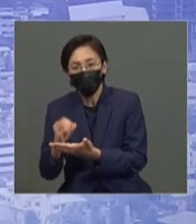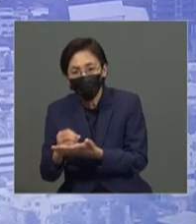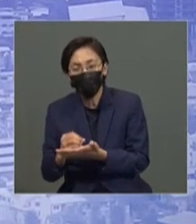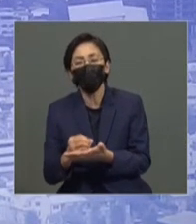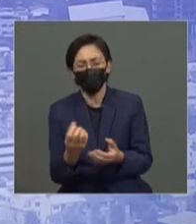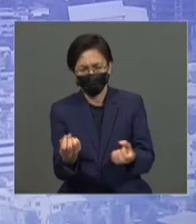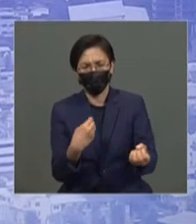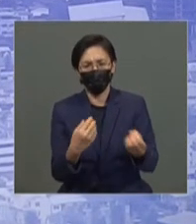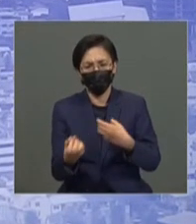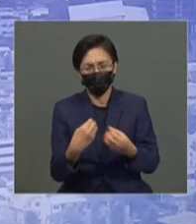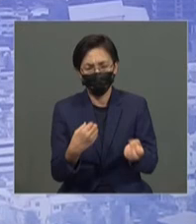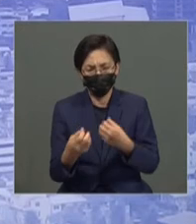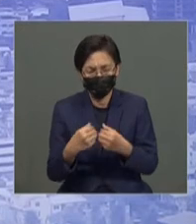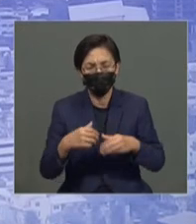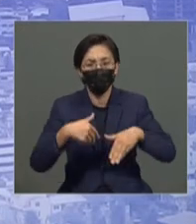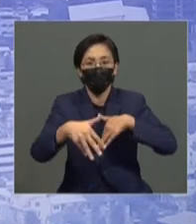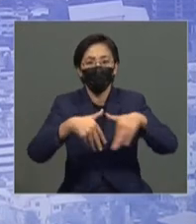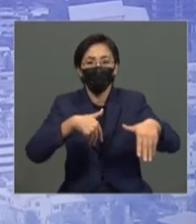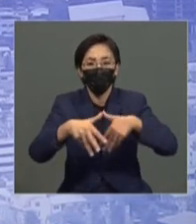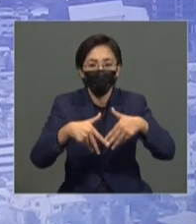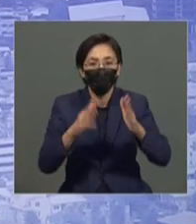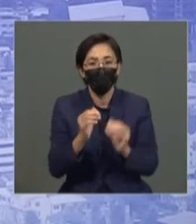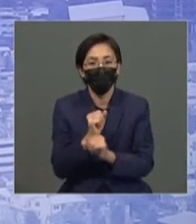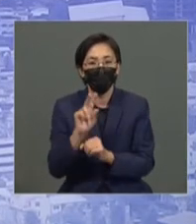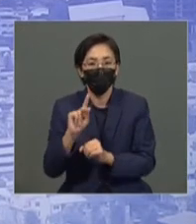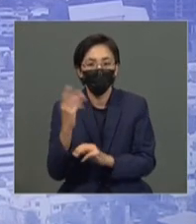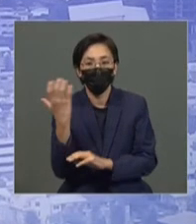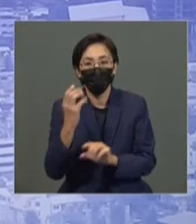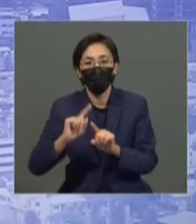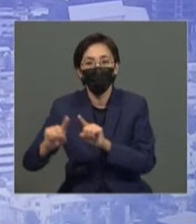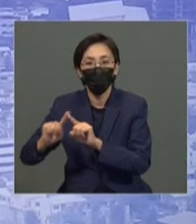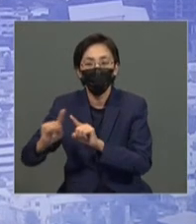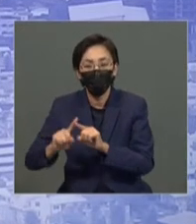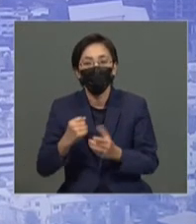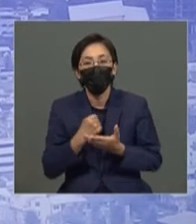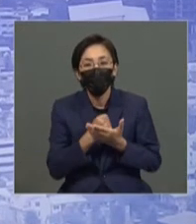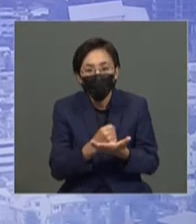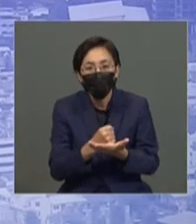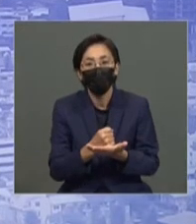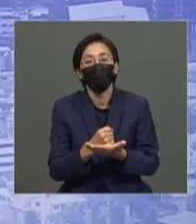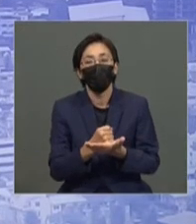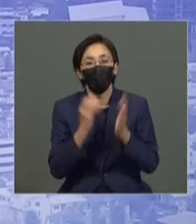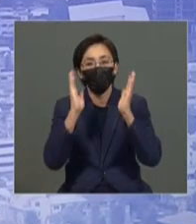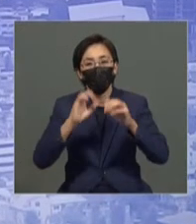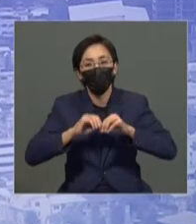มมือพี่น้องประชาชนและก็สื่อมวลชนช่วยกันกระจายข่าว